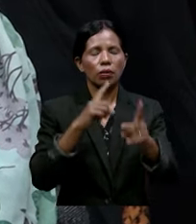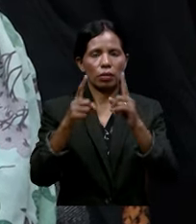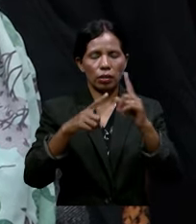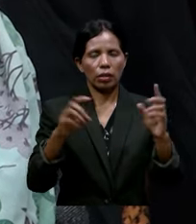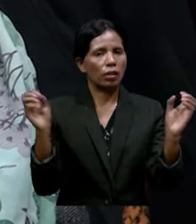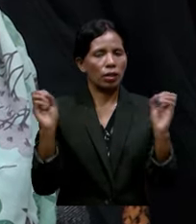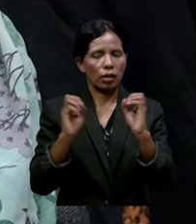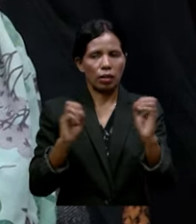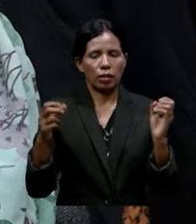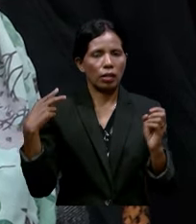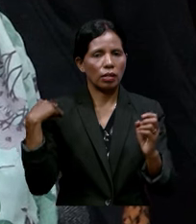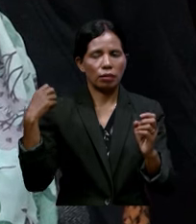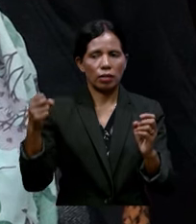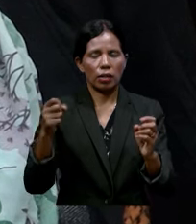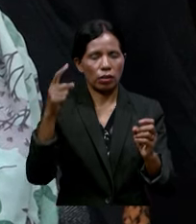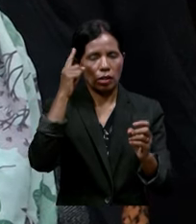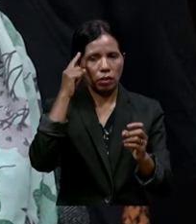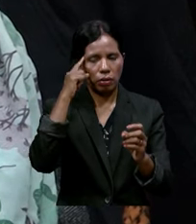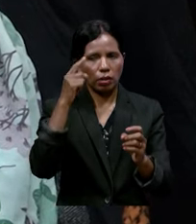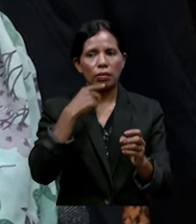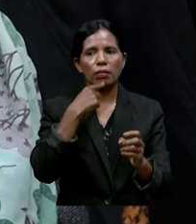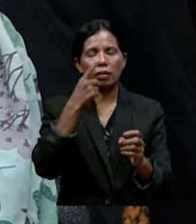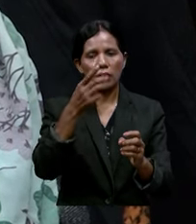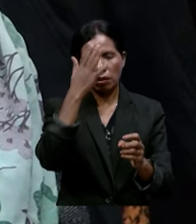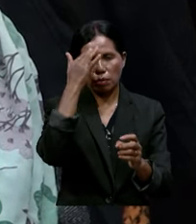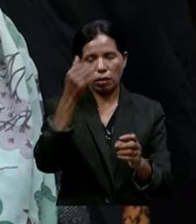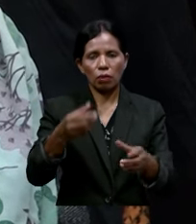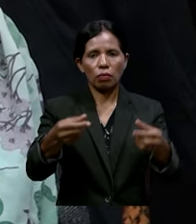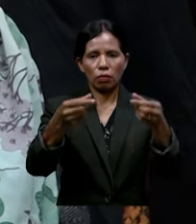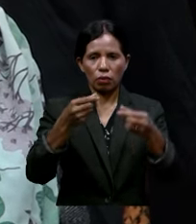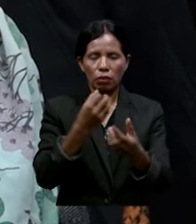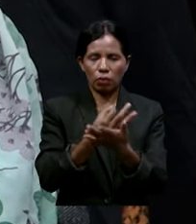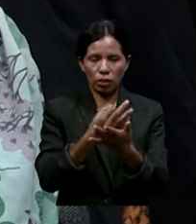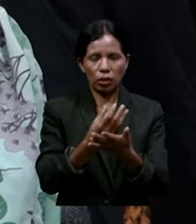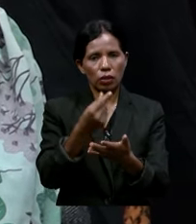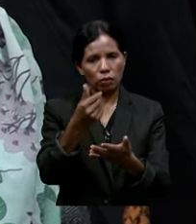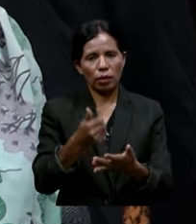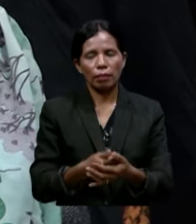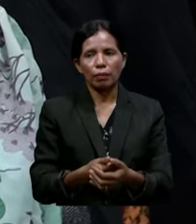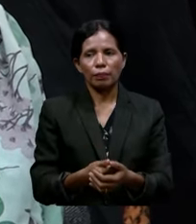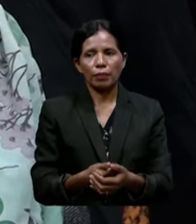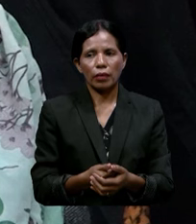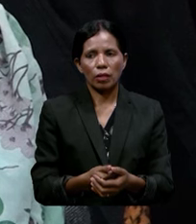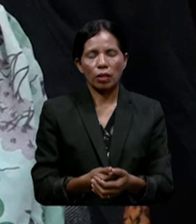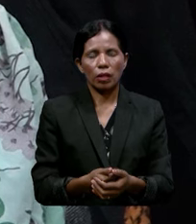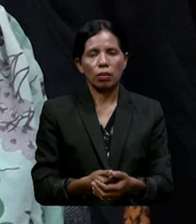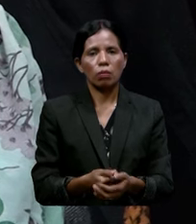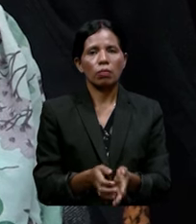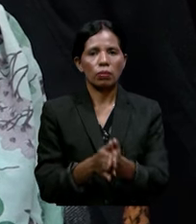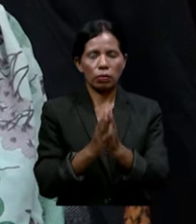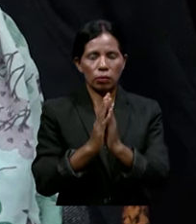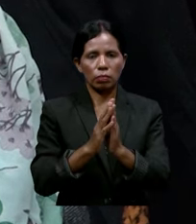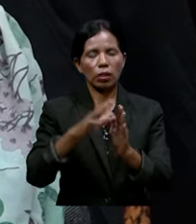laiha hanuin atau dia yang tambah sama fokusan hanya sendiri, ne depende bahwa ide superior leu